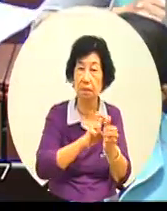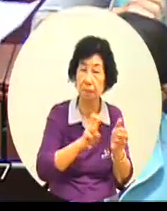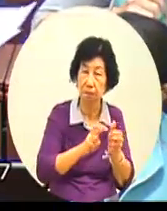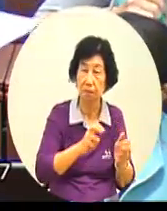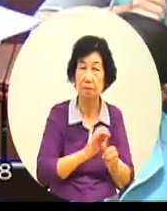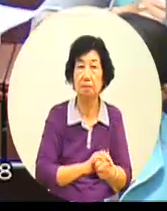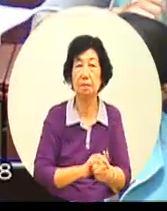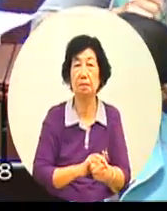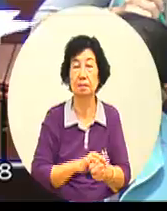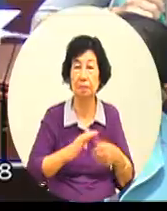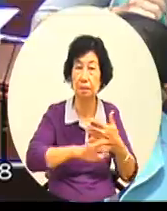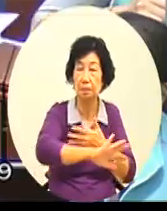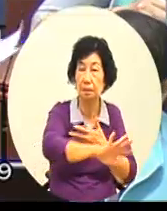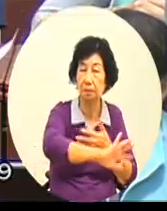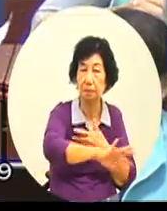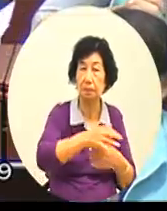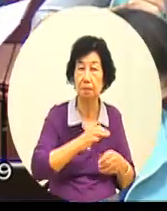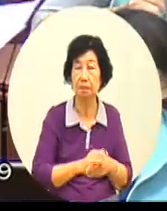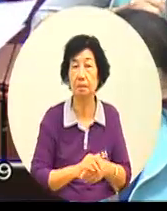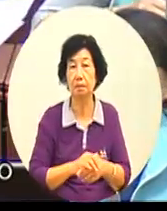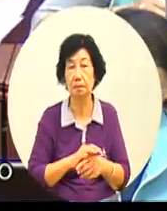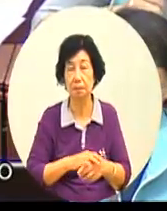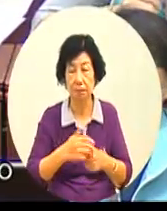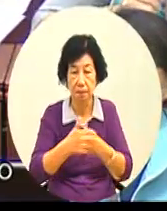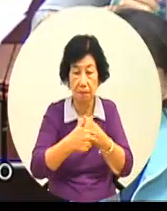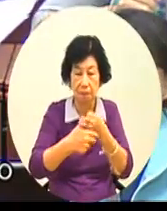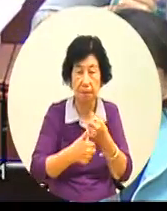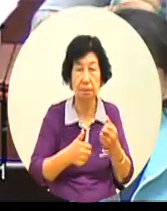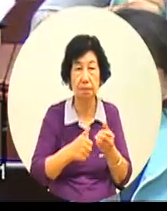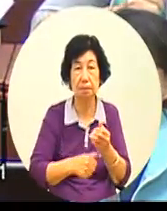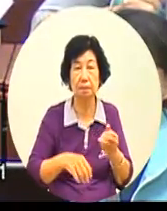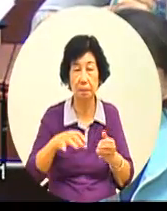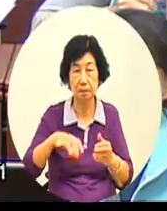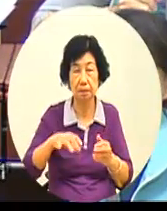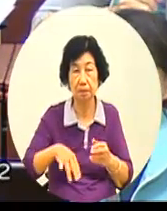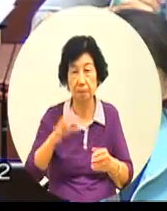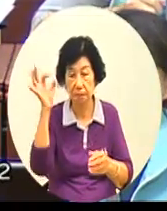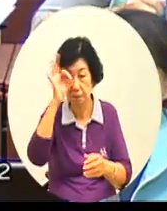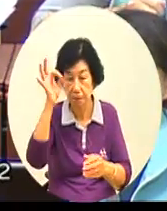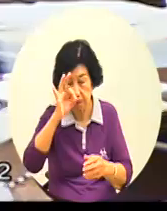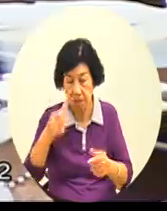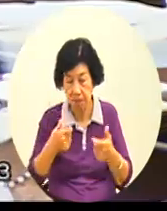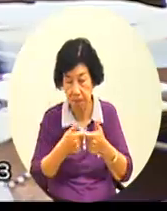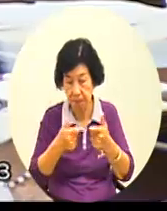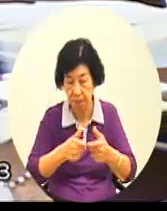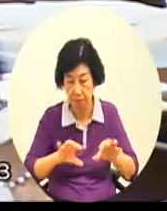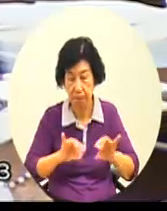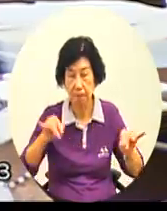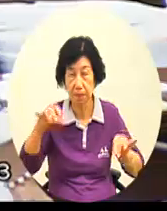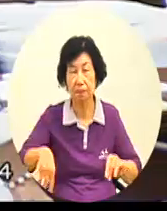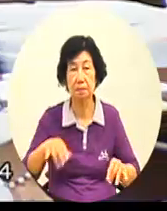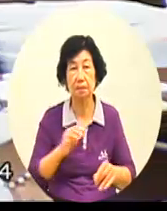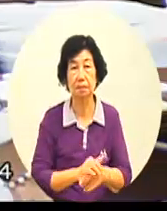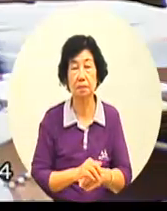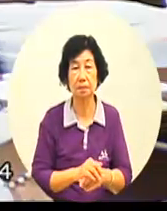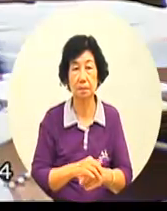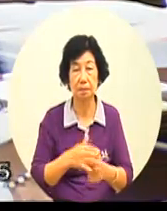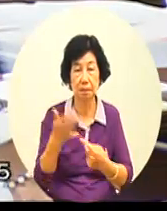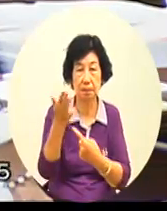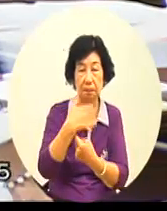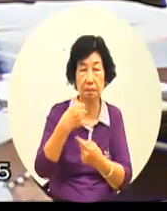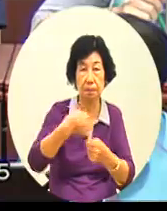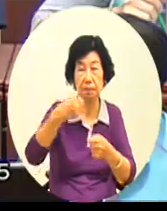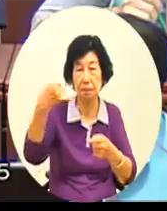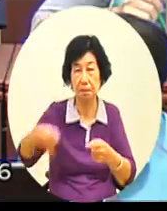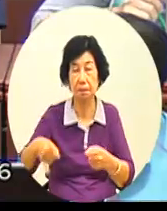生局现在也有在寻找合适的单位。 在寻找单位。旗津的日托你们设在哪里？